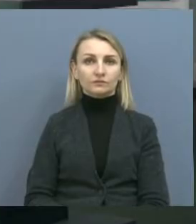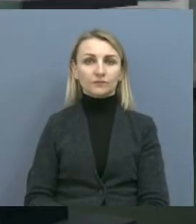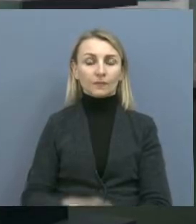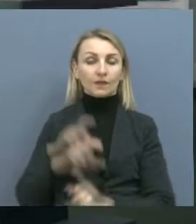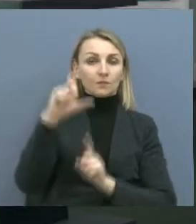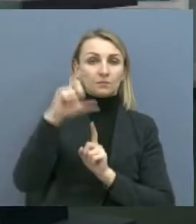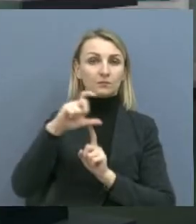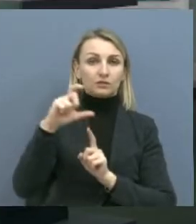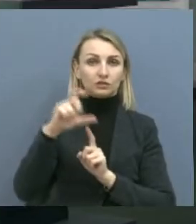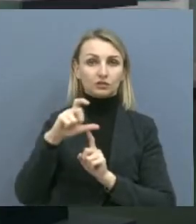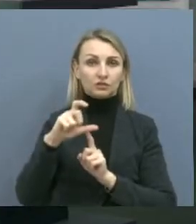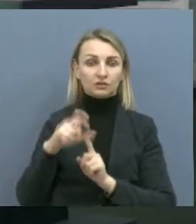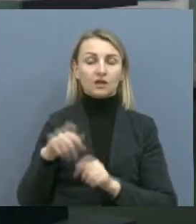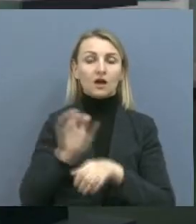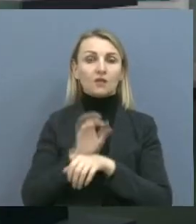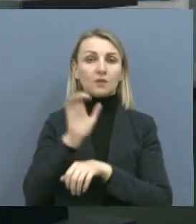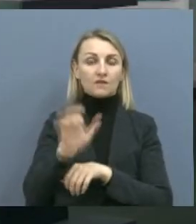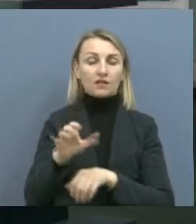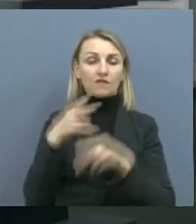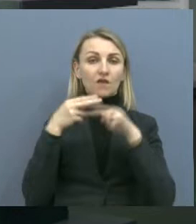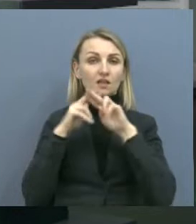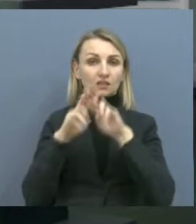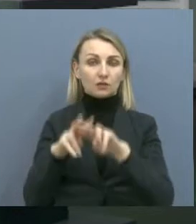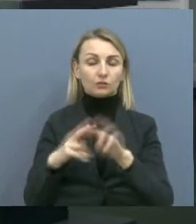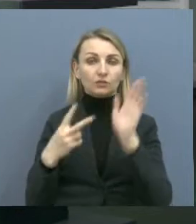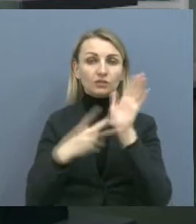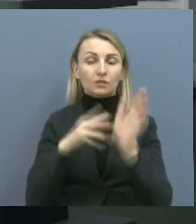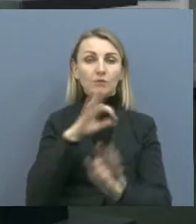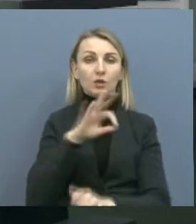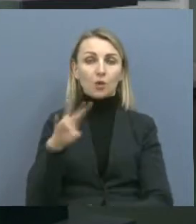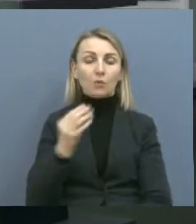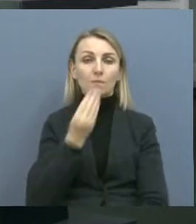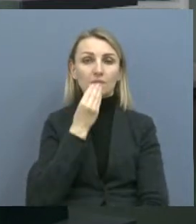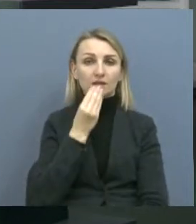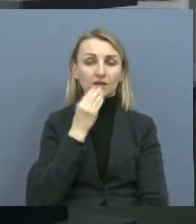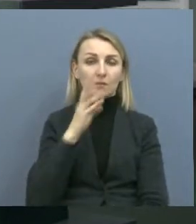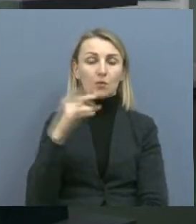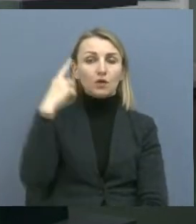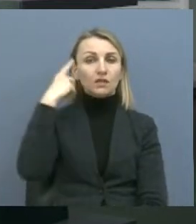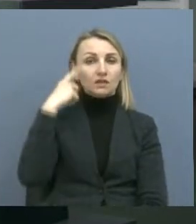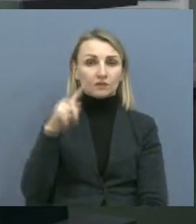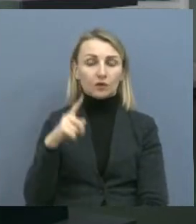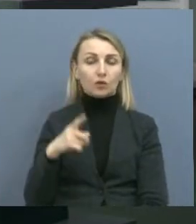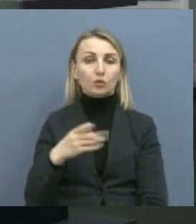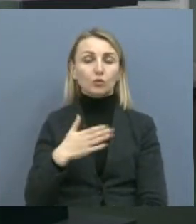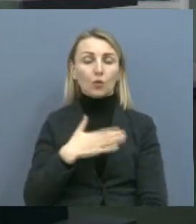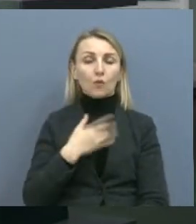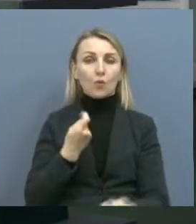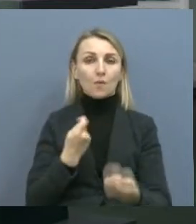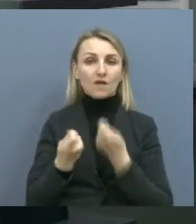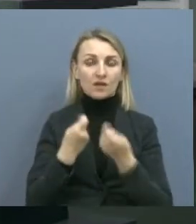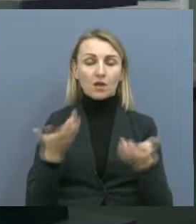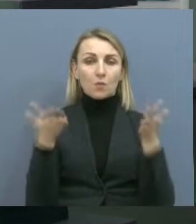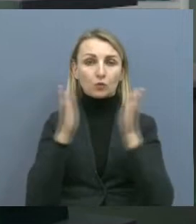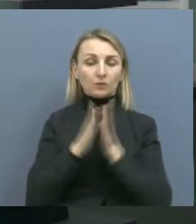Мечеть Науана Хазрет отправила в город Нур-Султан около 7 тонн продуктов питания. По инициативе Духовного управления мусульман Казахстана в